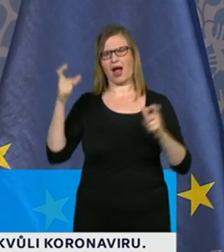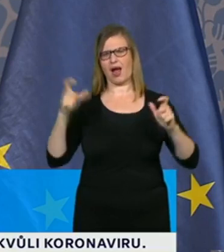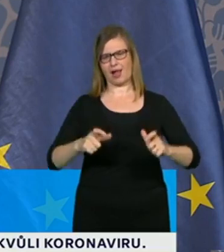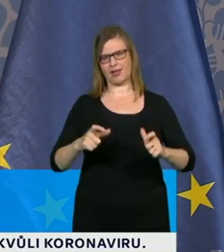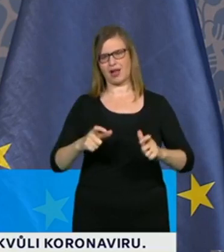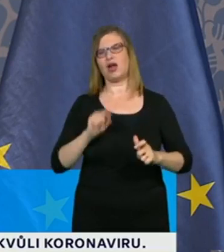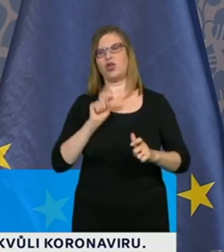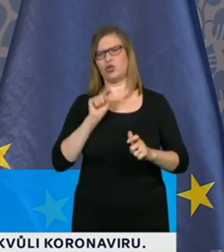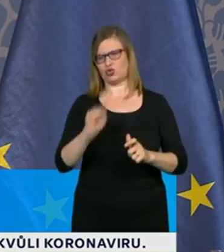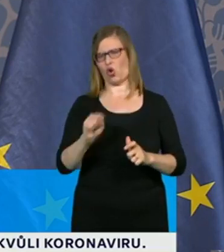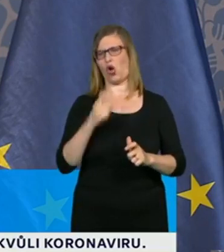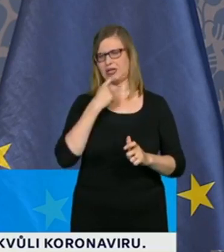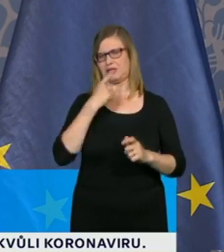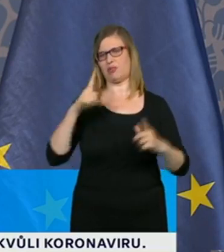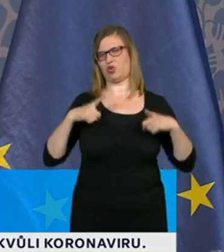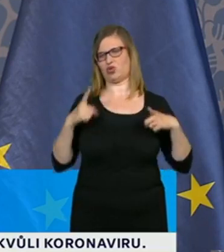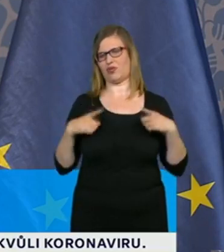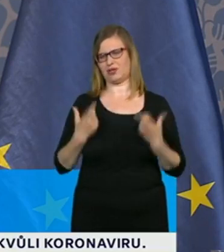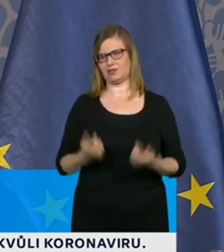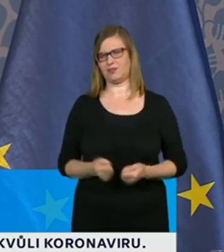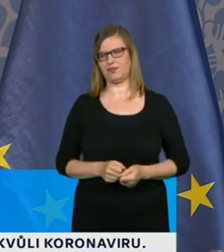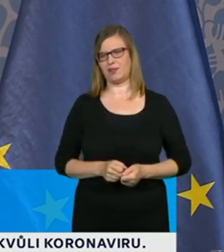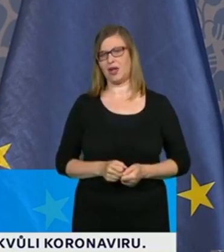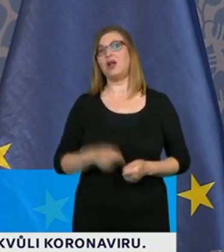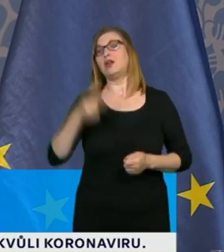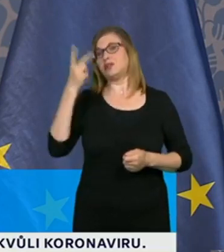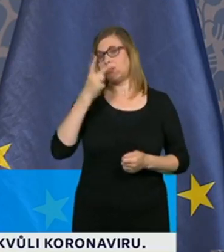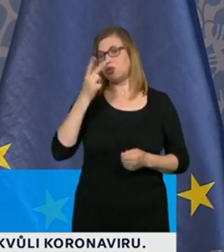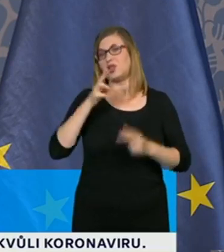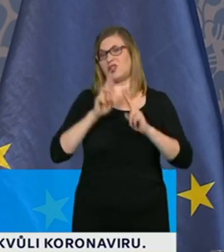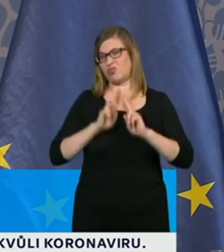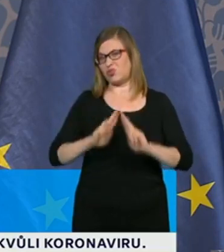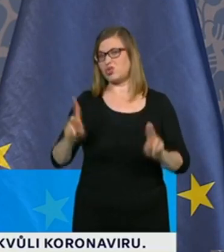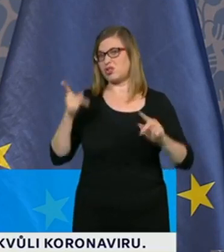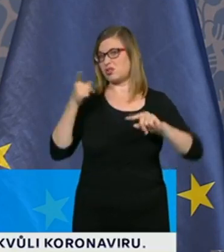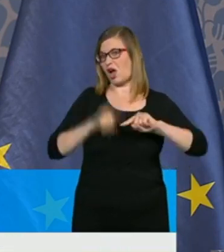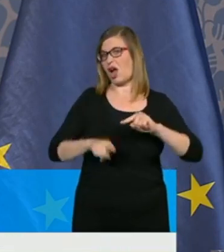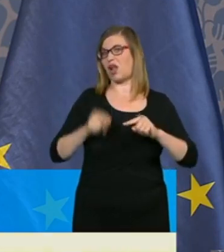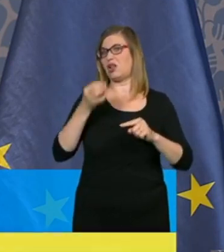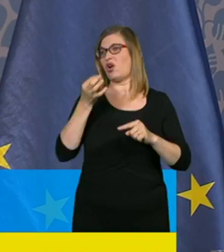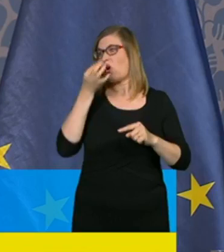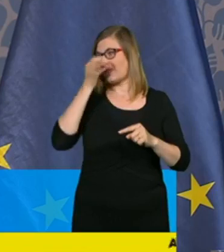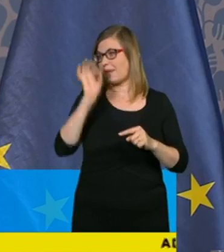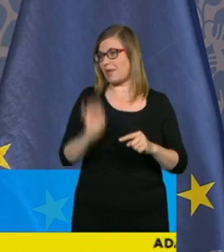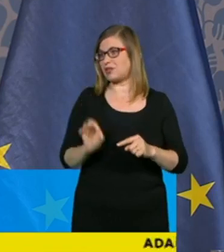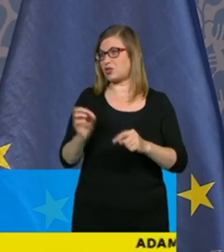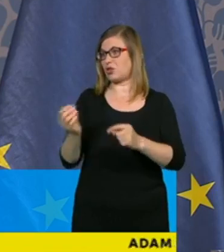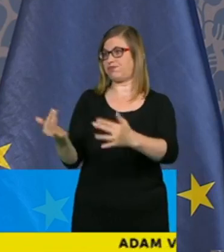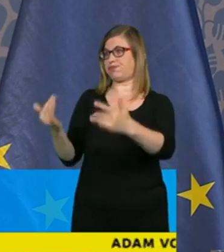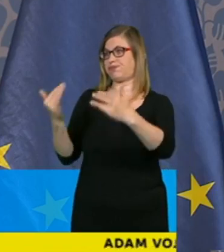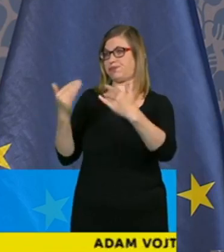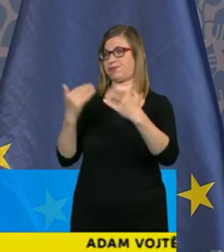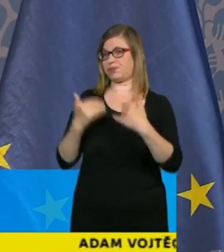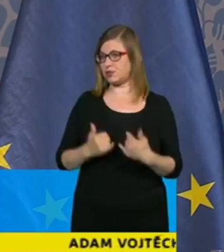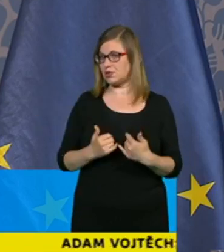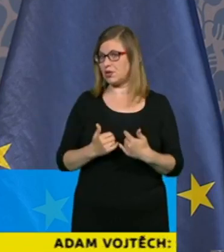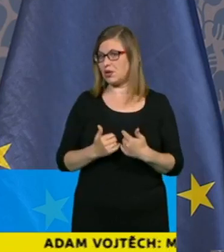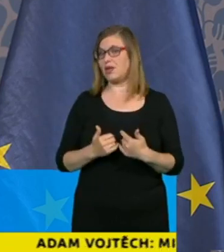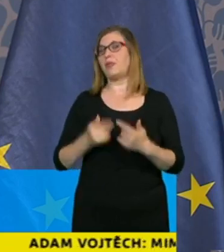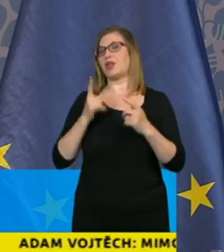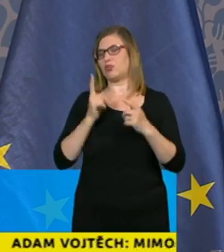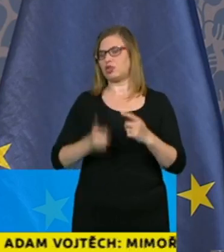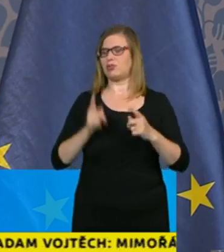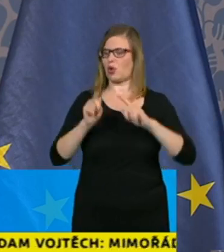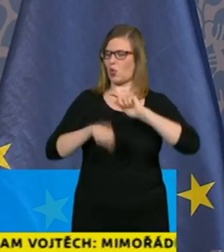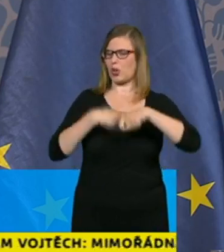rámci gradientu se sem dostanou případy třeba z Německa, tak v některých regionech jsme připraveni udělat nějaká opatření